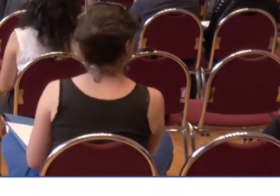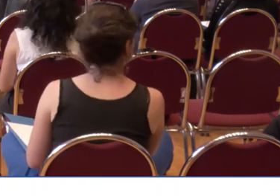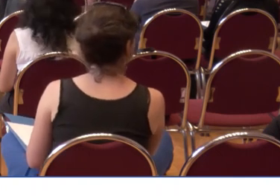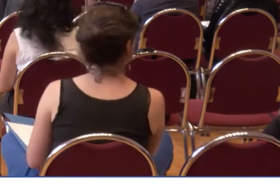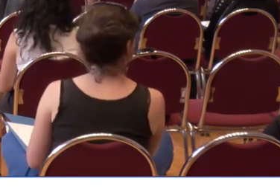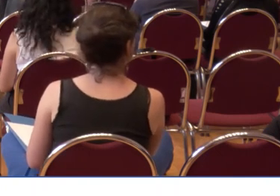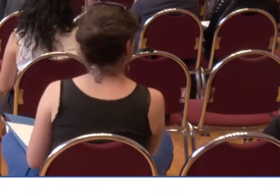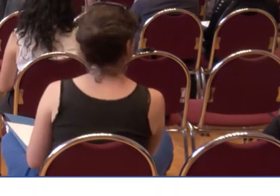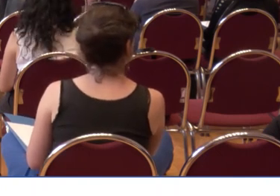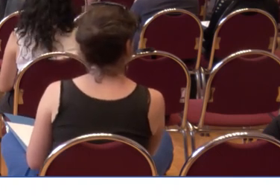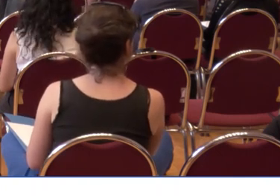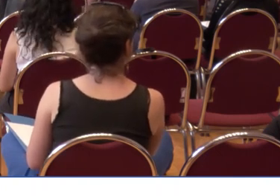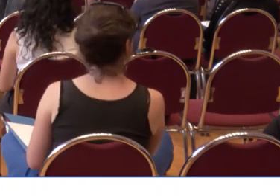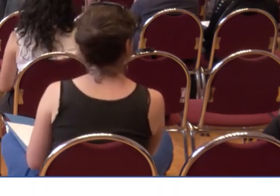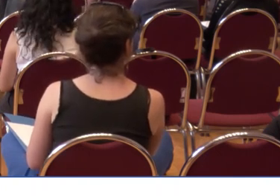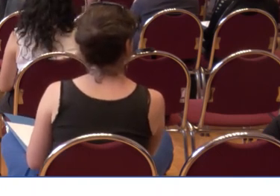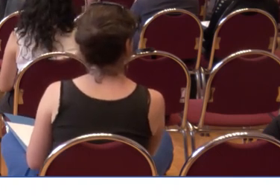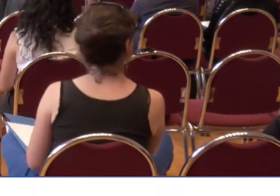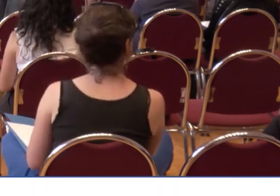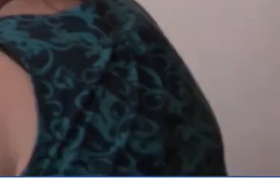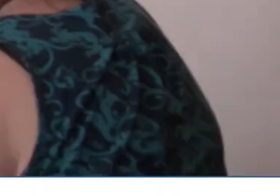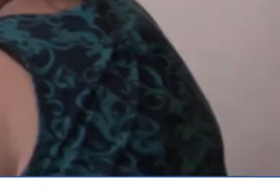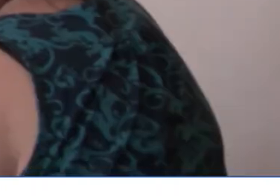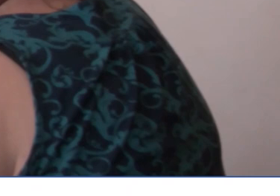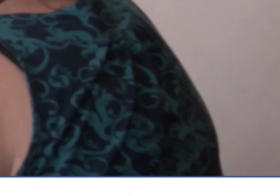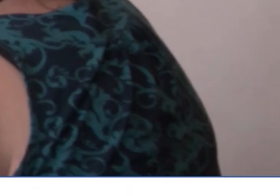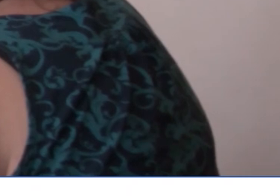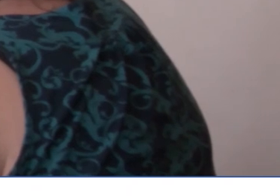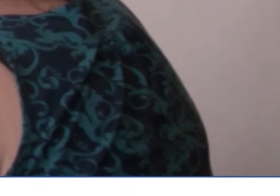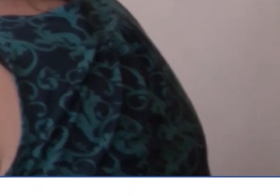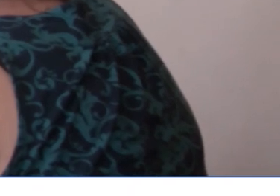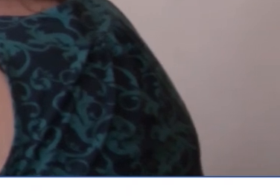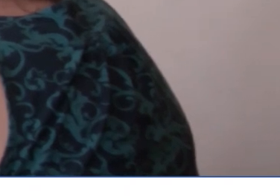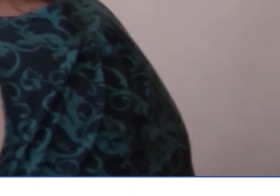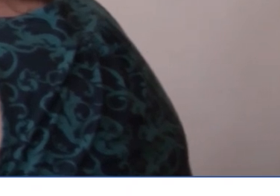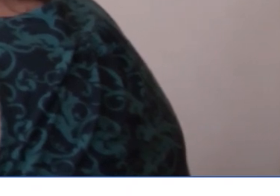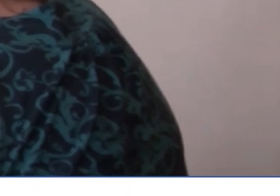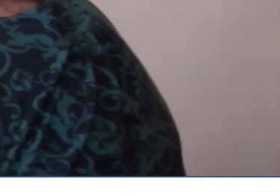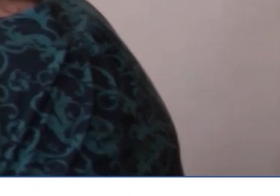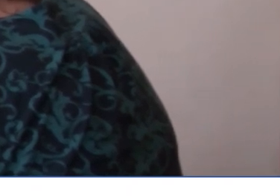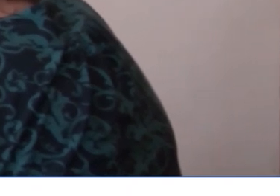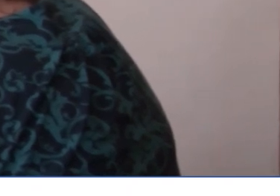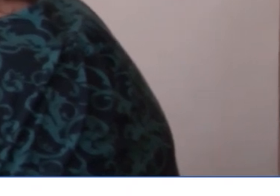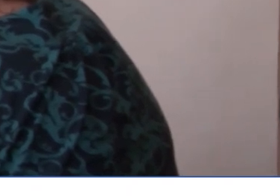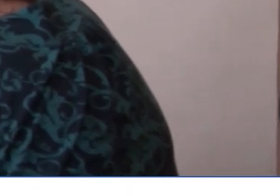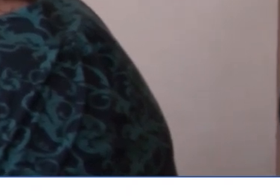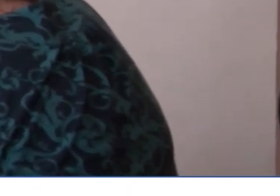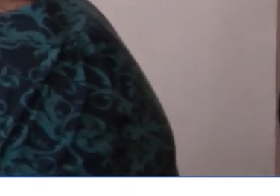gibt es eine Zeit in der der Bescheid über den Assistent abgeschlossen sein muss